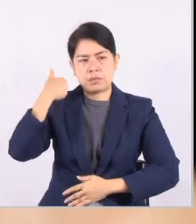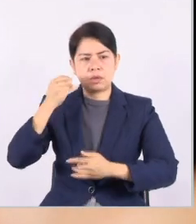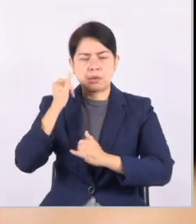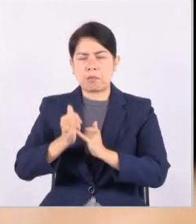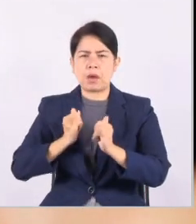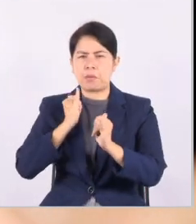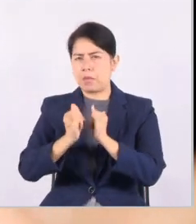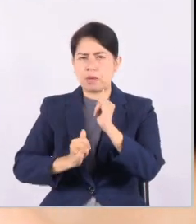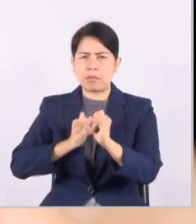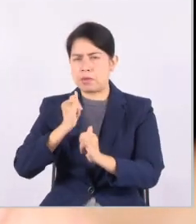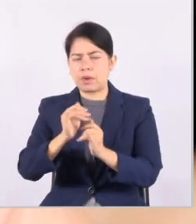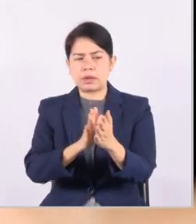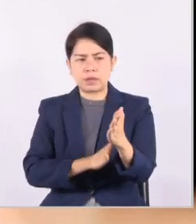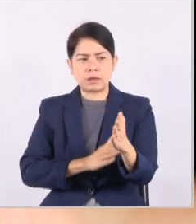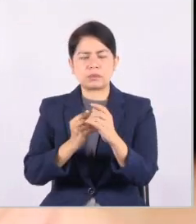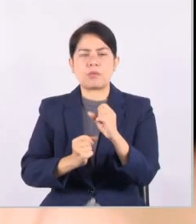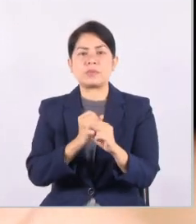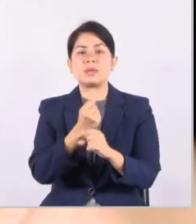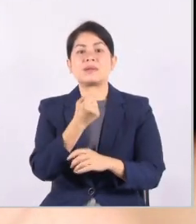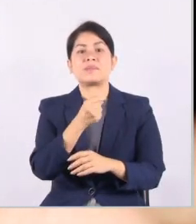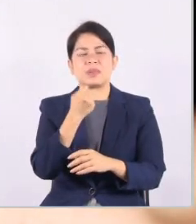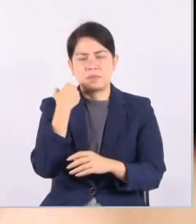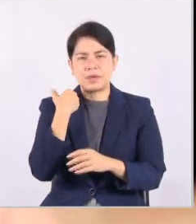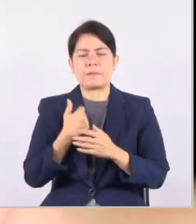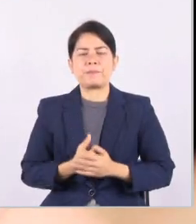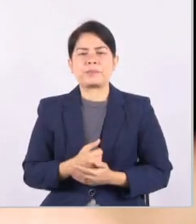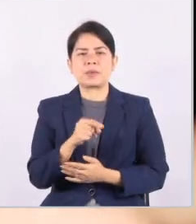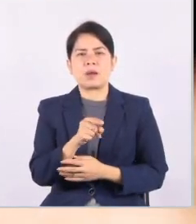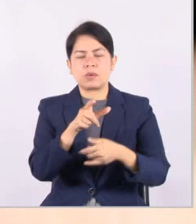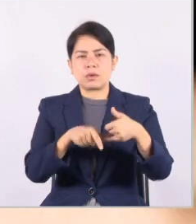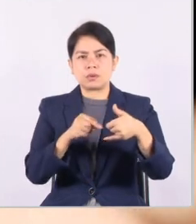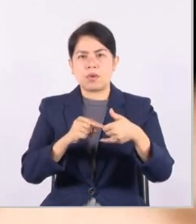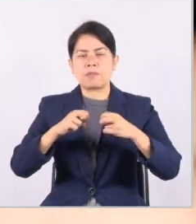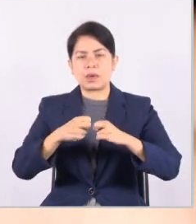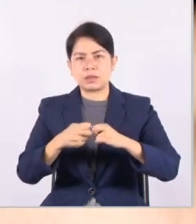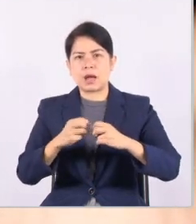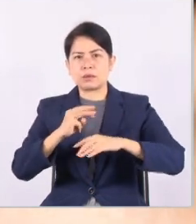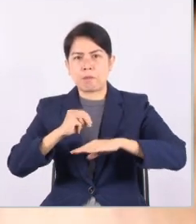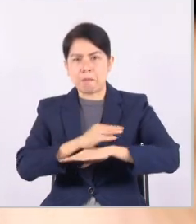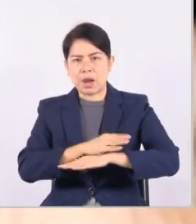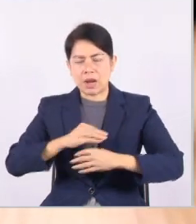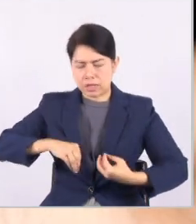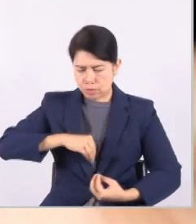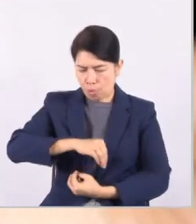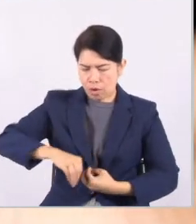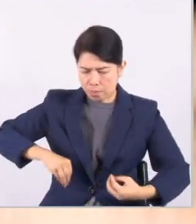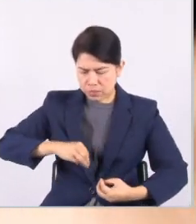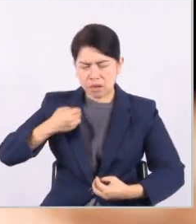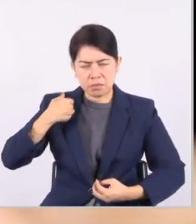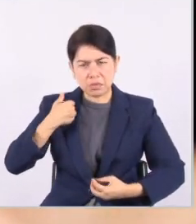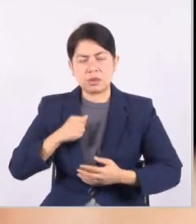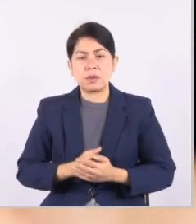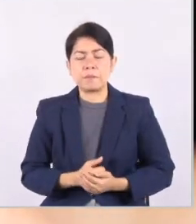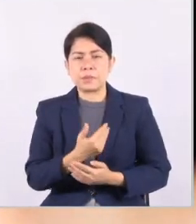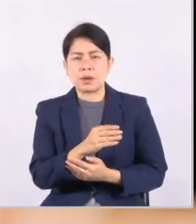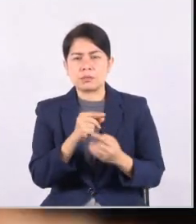นเริ่มมีอาการป่วยเป็นมะเร็งลำไส้ก็รักษามาอย่างต่อเนื่องตัวเธอเนี่ยดูแลพี่สาวมาตลอดกระทั่งโรคมะเร็งมันลุกลามไปยัง